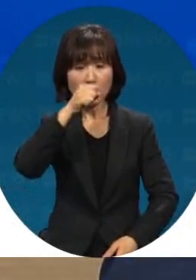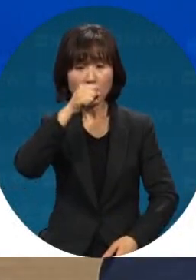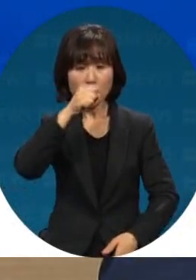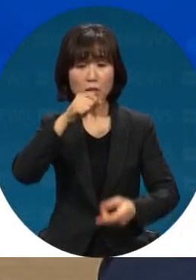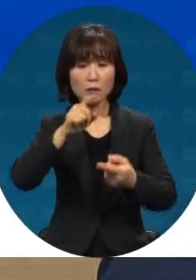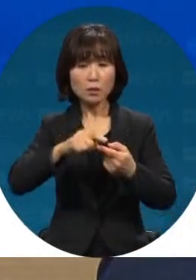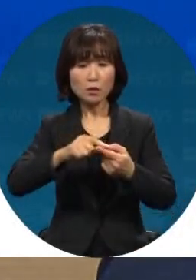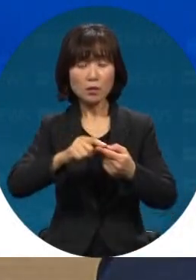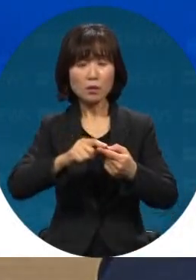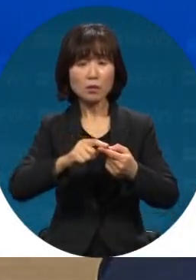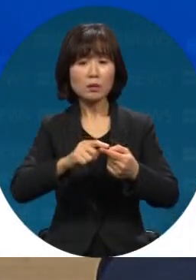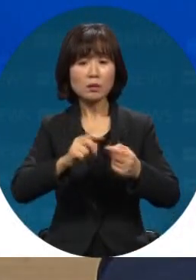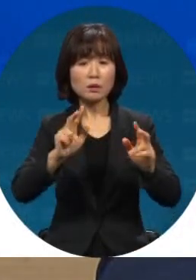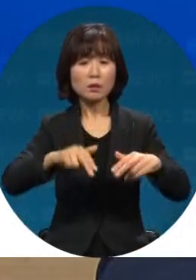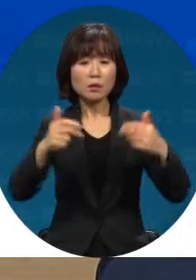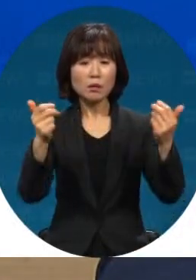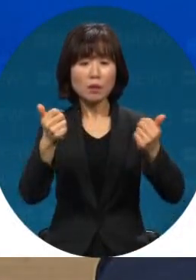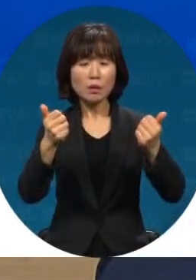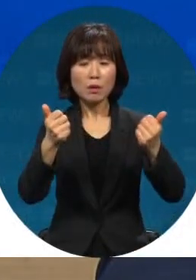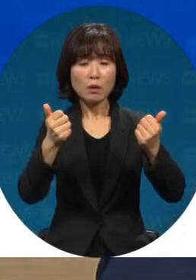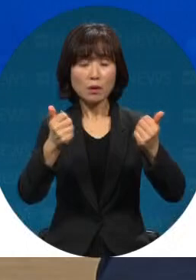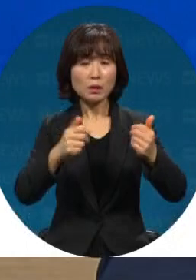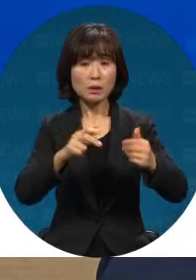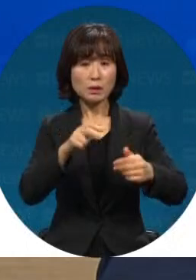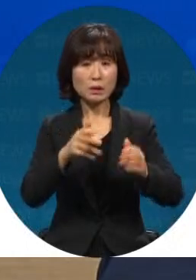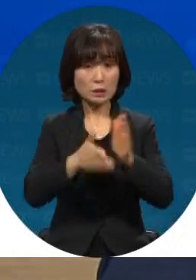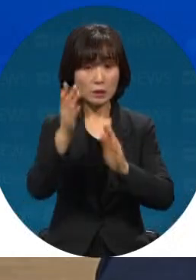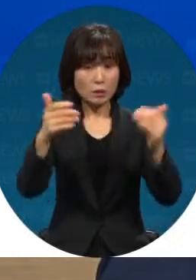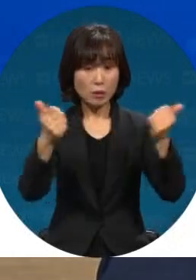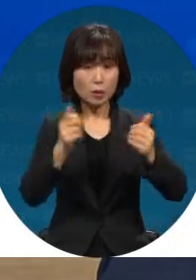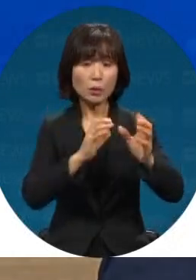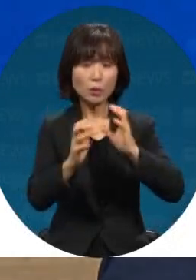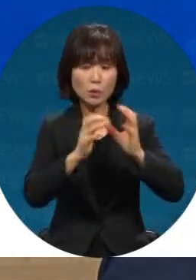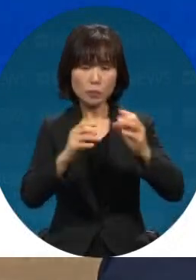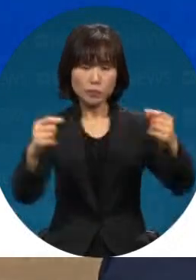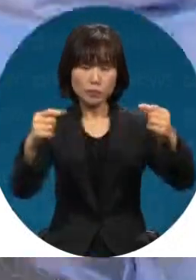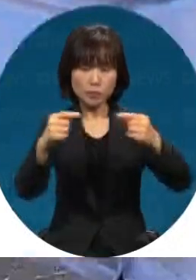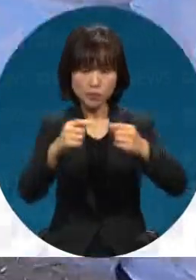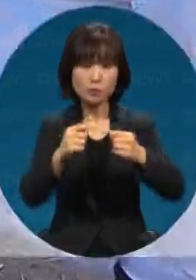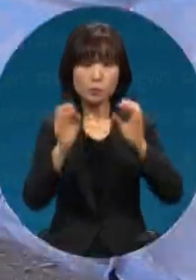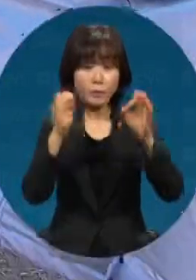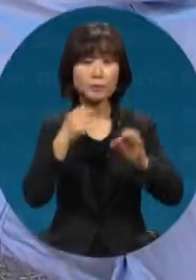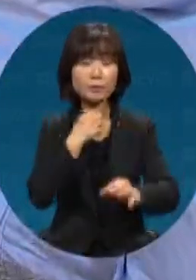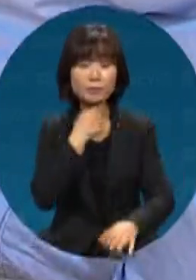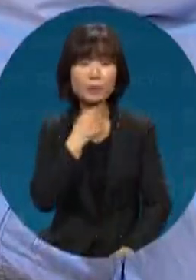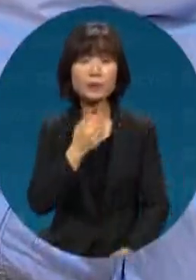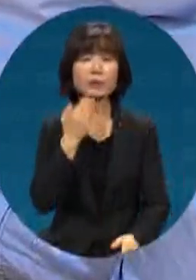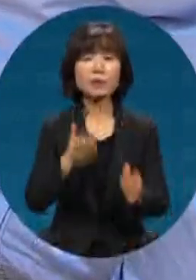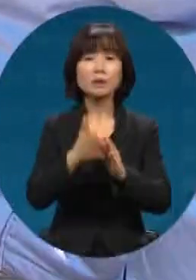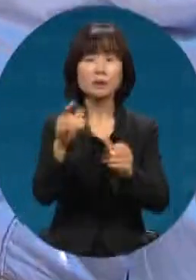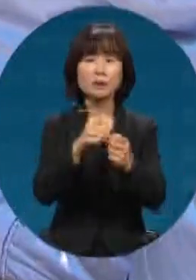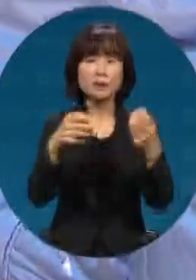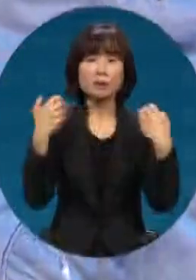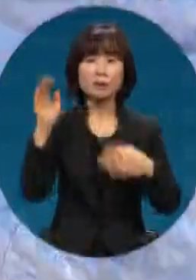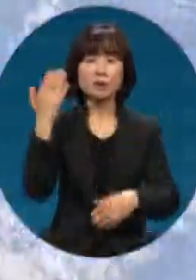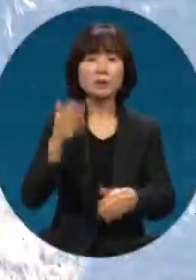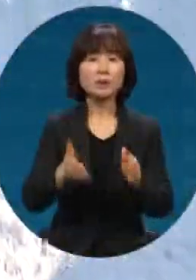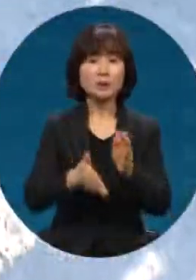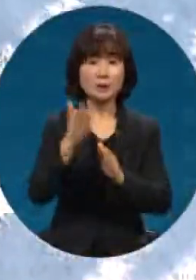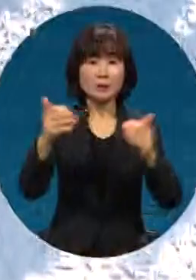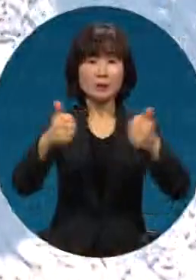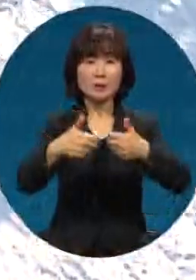이런 부분에 대해서 의아하고 소통해서 빨리 좀 득점을 찾도록 하겠습니다 서울시 교육청이 최근